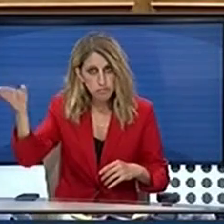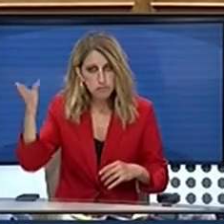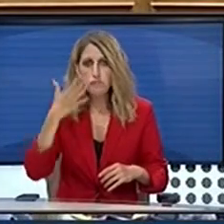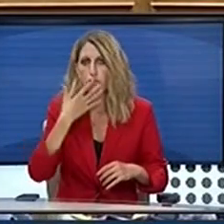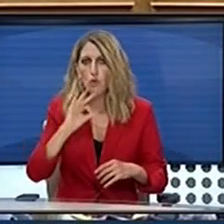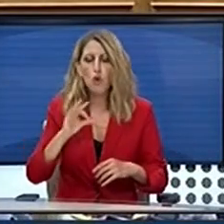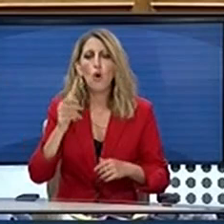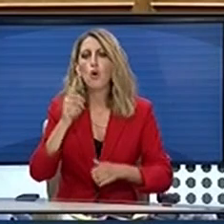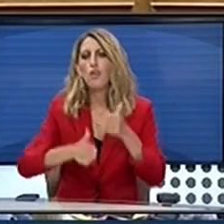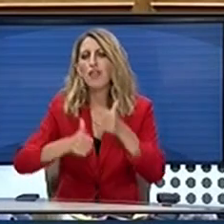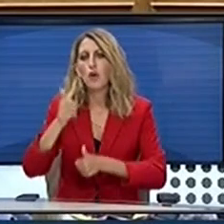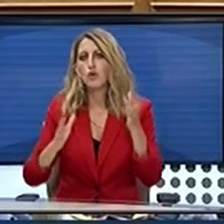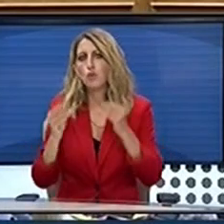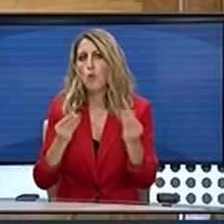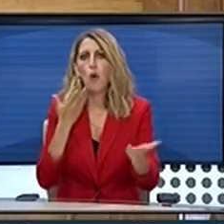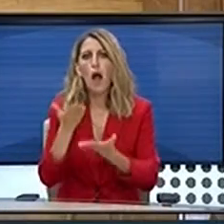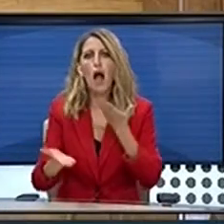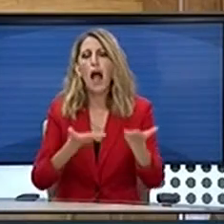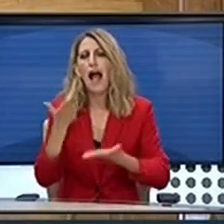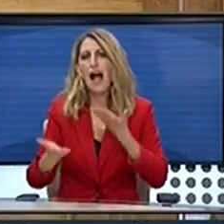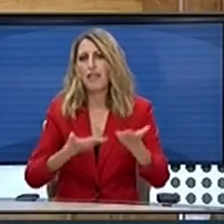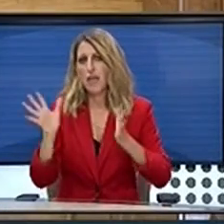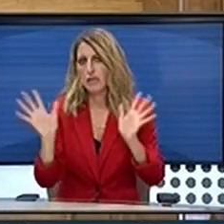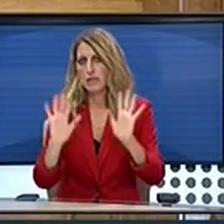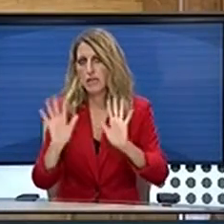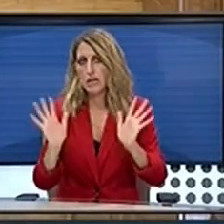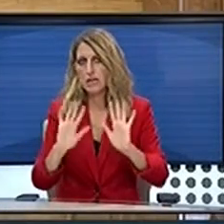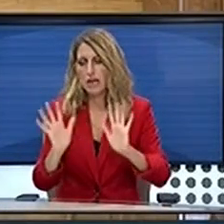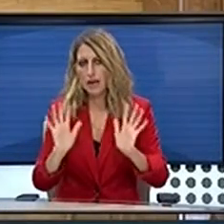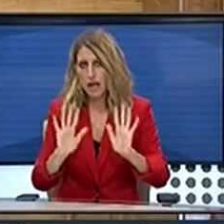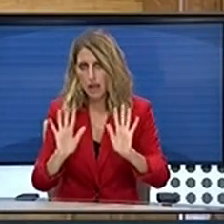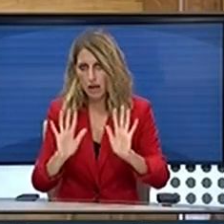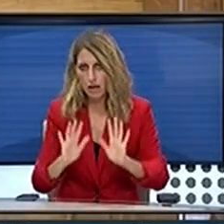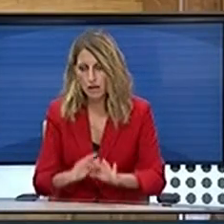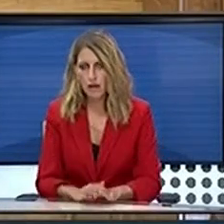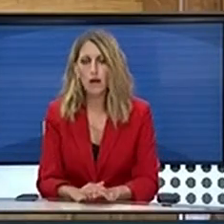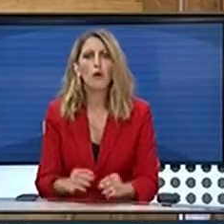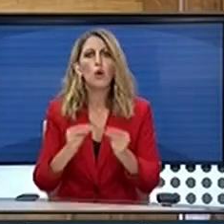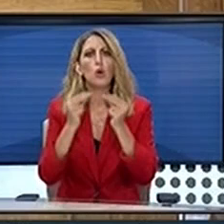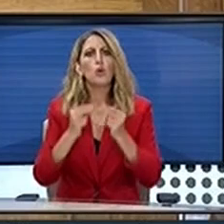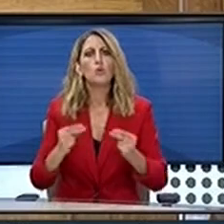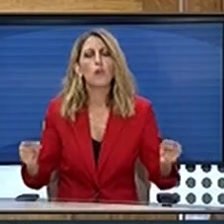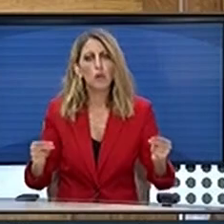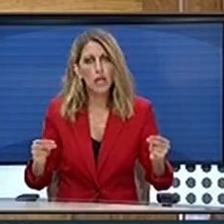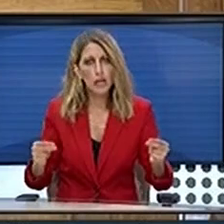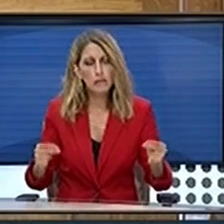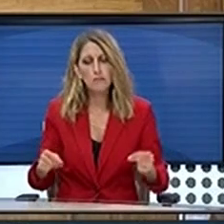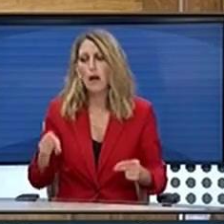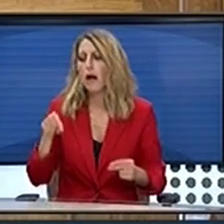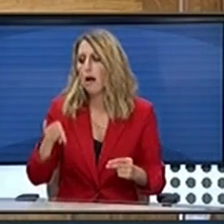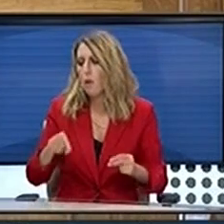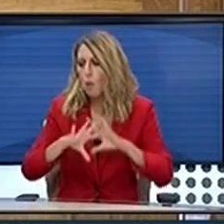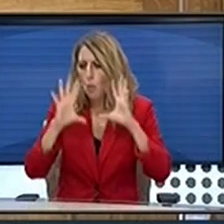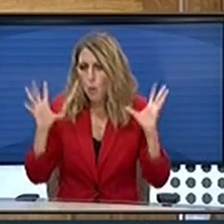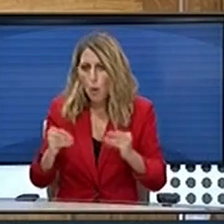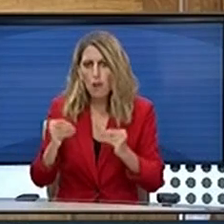Είναι ο νόμος τον οποίο είχατε δηλώσει ότι δεν υπάρχει ούτε μία στο εκατομμύριο να κρυθεί αντισταματικός. Μάλλον θέλατε